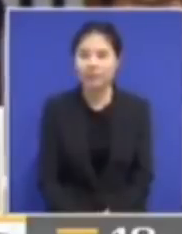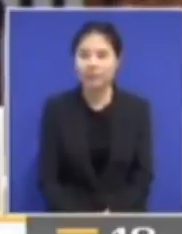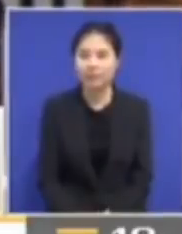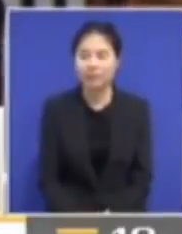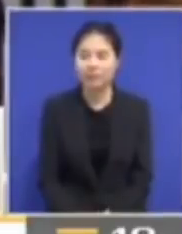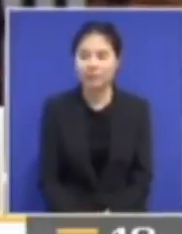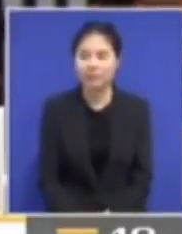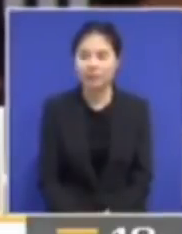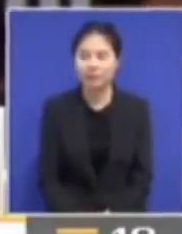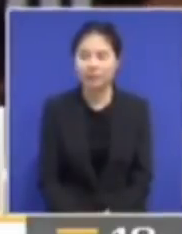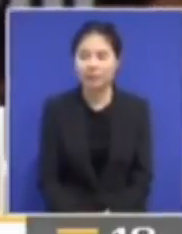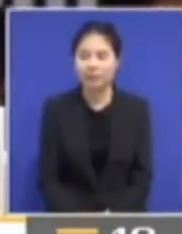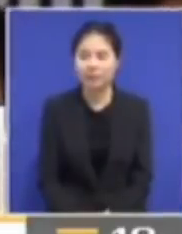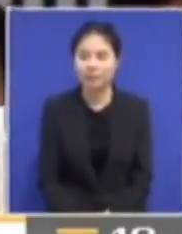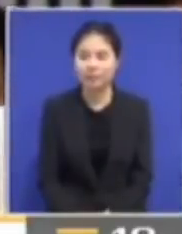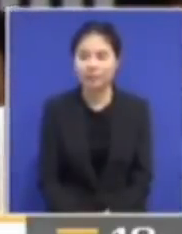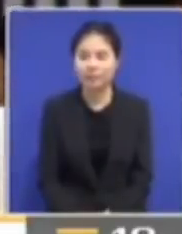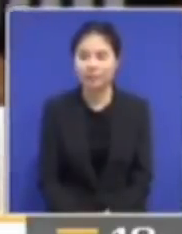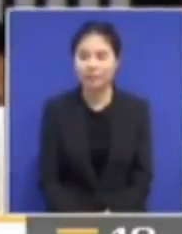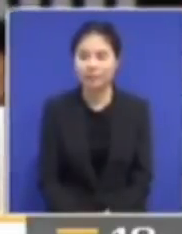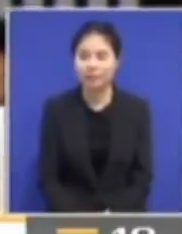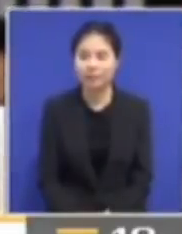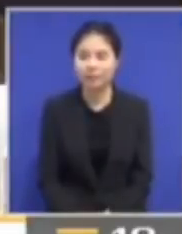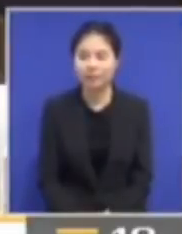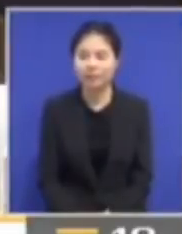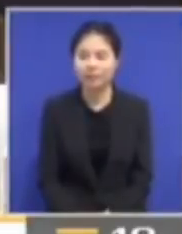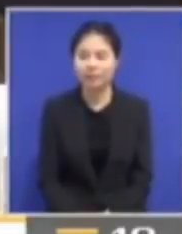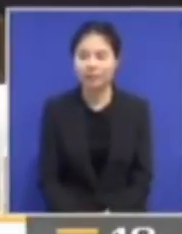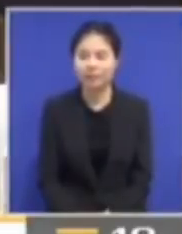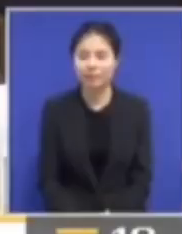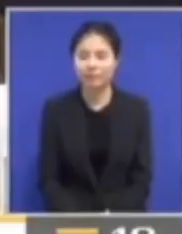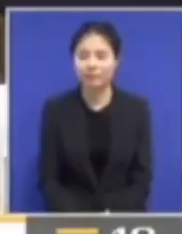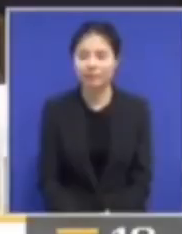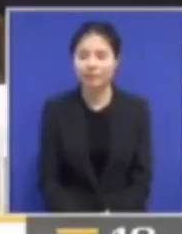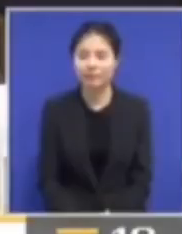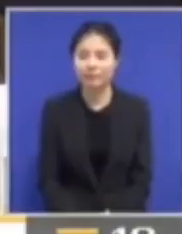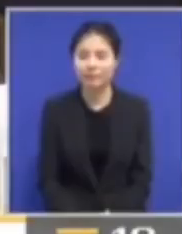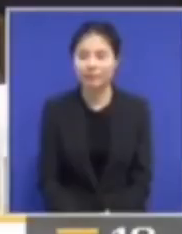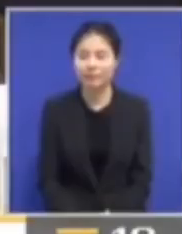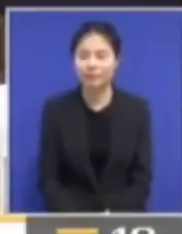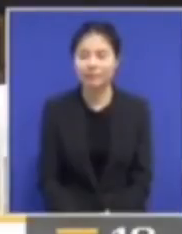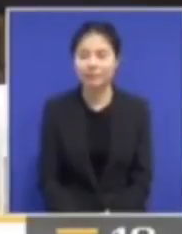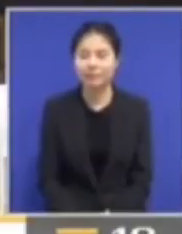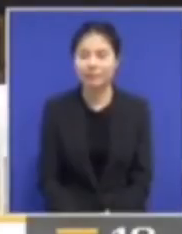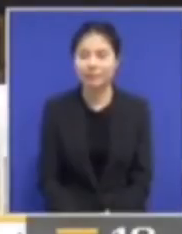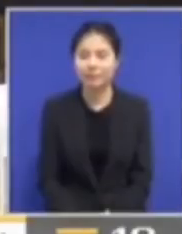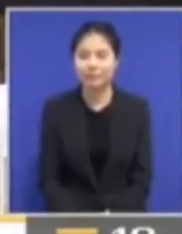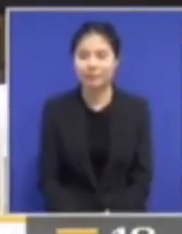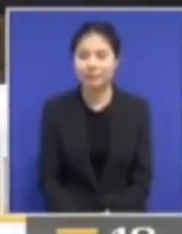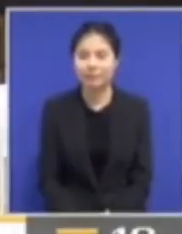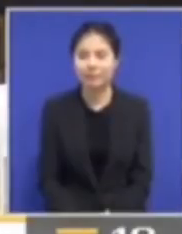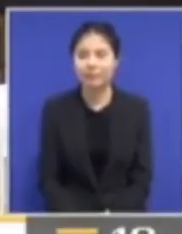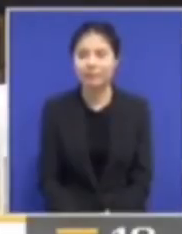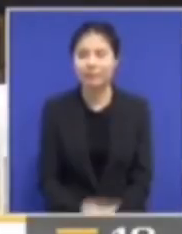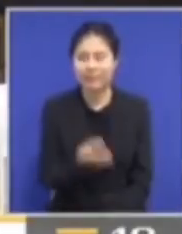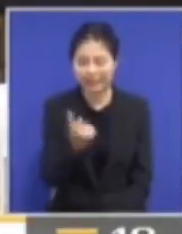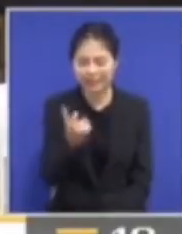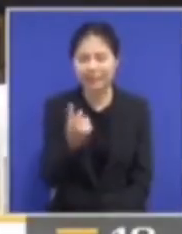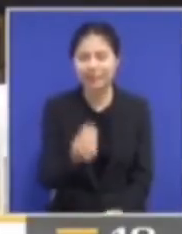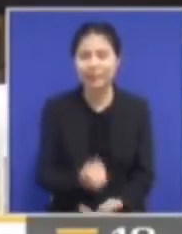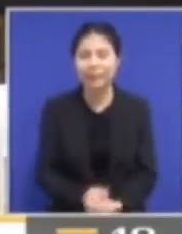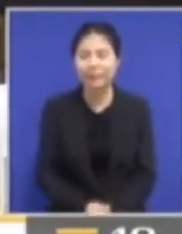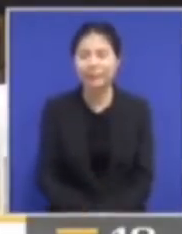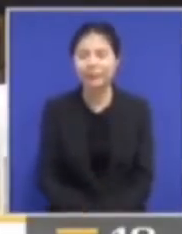ข้อบังคับนี้ผมคงแย่เลยโดนเนื้อถือกระดาษมาทั้งนั้นแหละครับนะเสียนั่นเล็กๆน้อยๆฟังเรื่อง